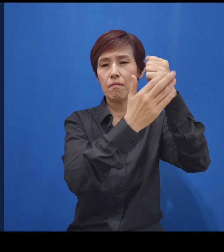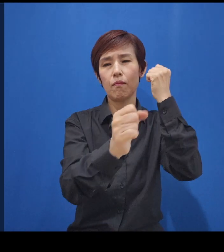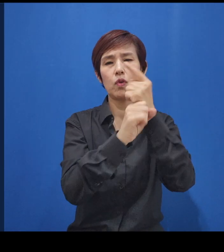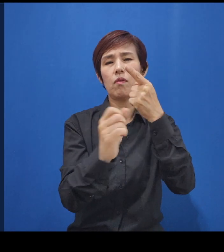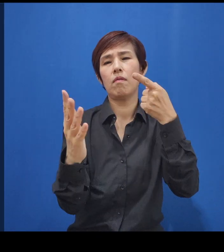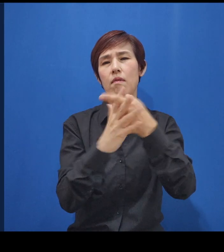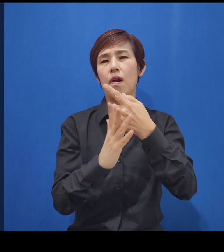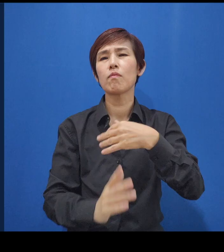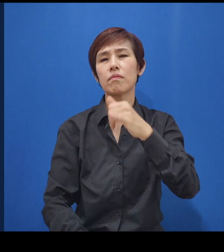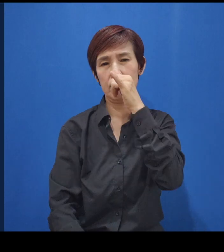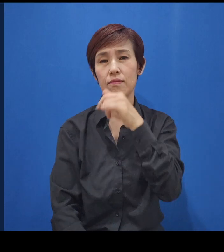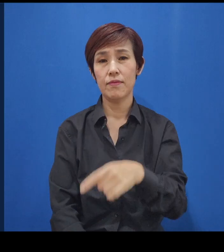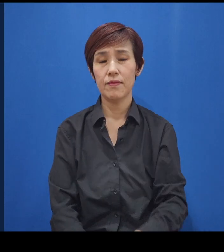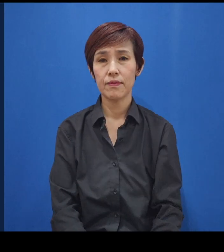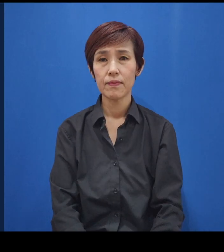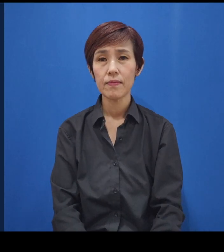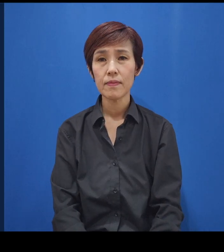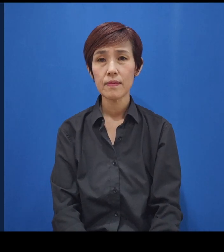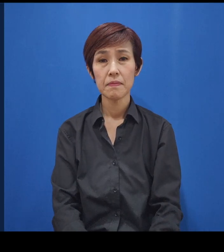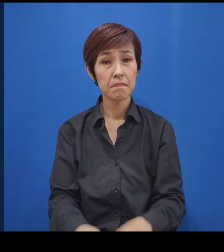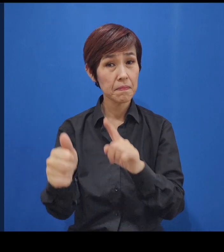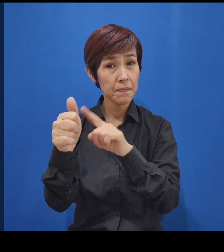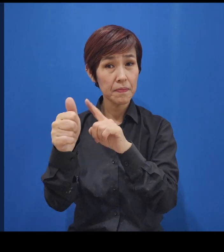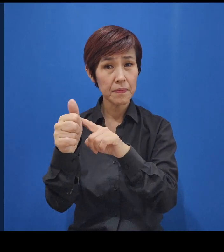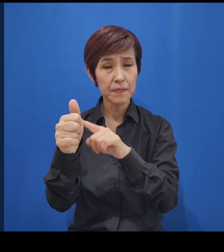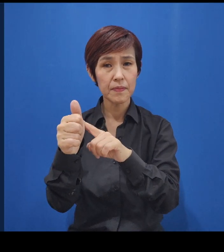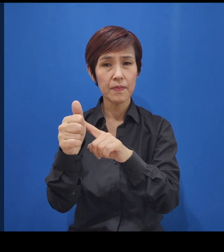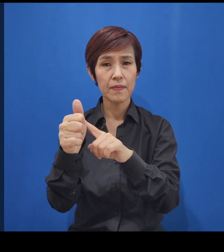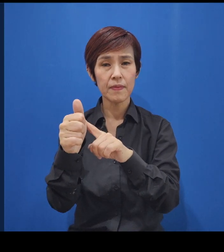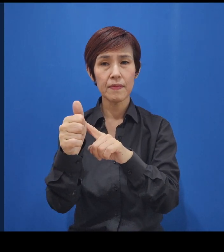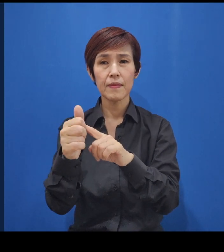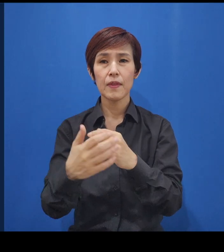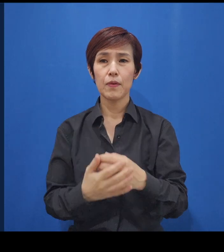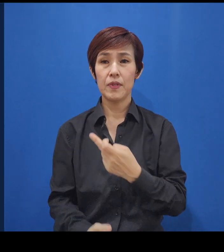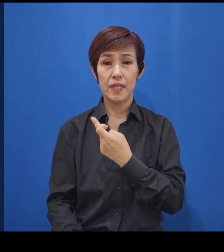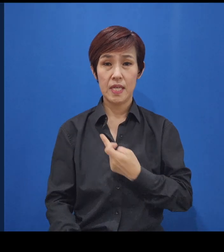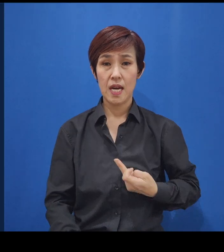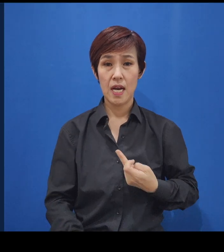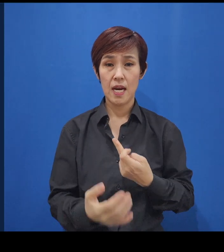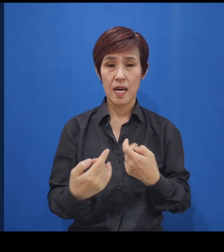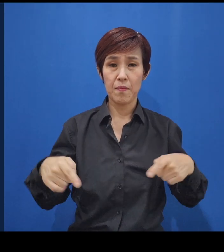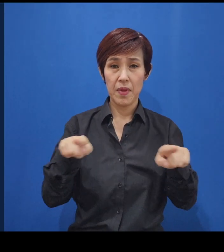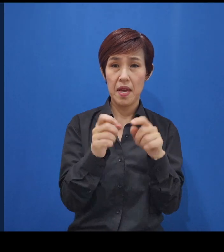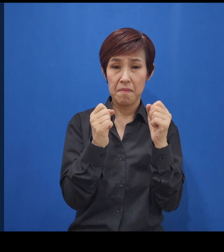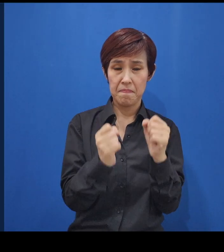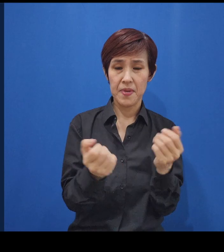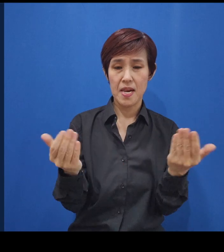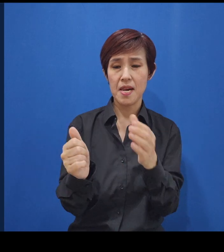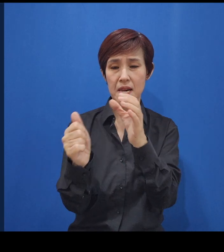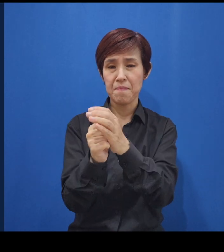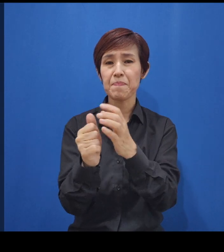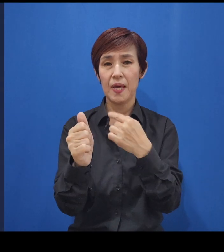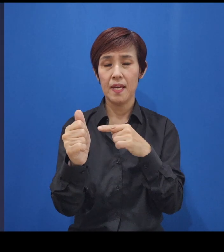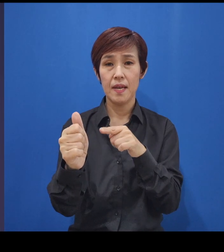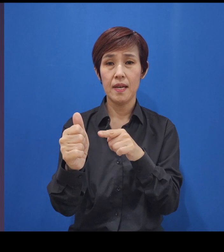아셨어요. 이 사람은 본래 우리 수 가운데 참여하여 이 직무의 한 부분을 맡았던